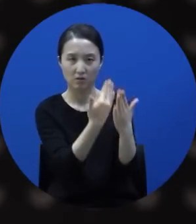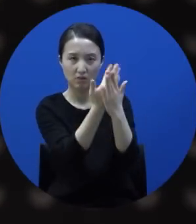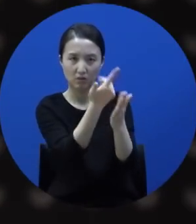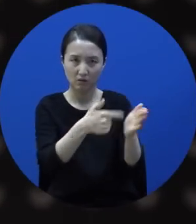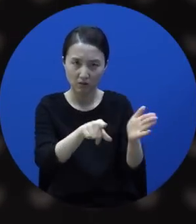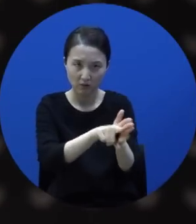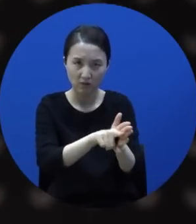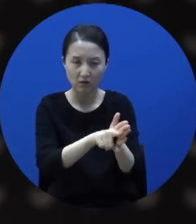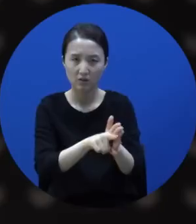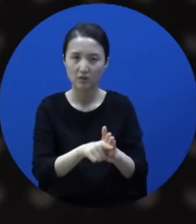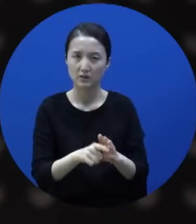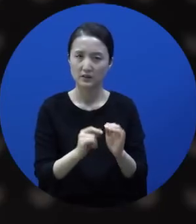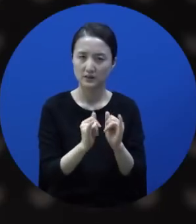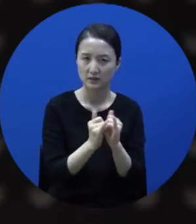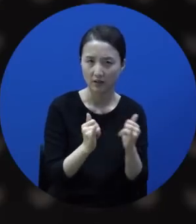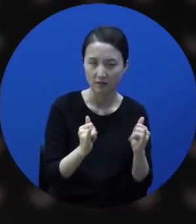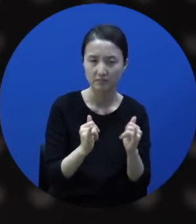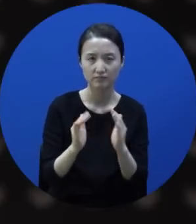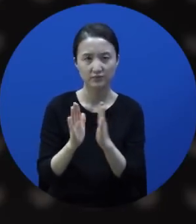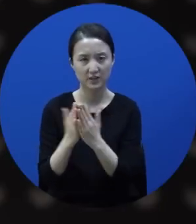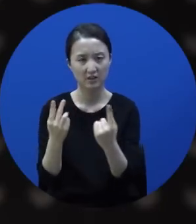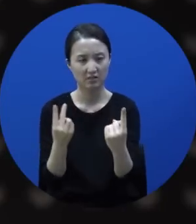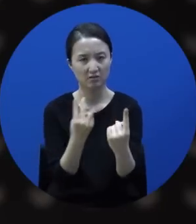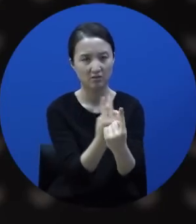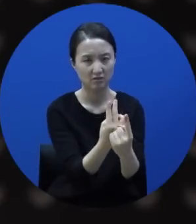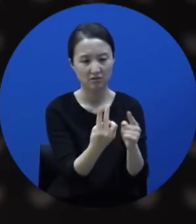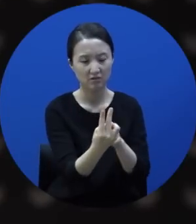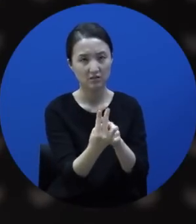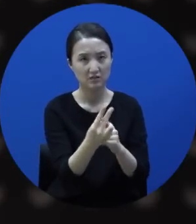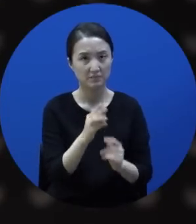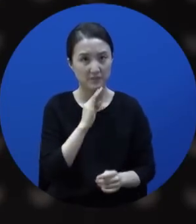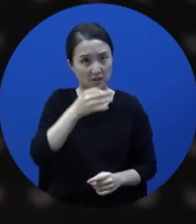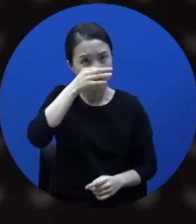말씀드렸듯이 본인의 목표와 비전을 표현하지 않았을 때는